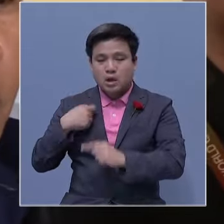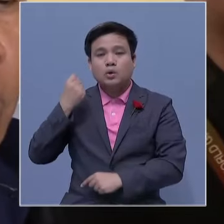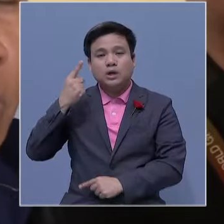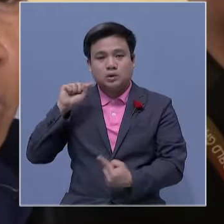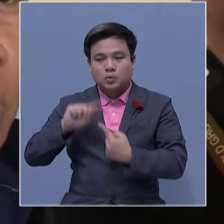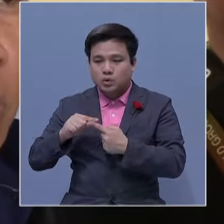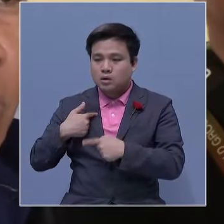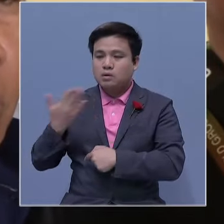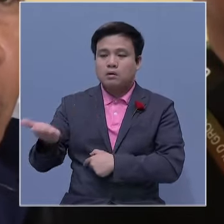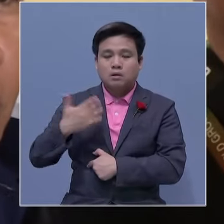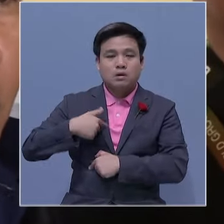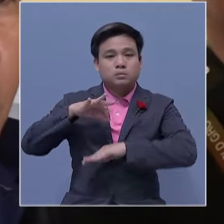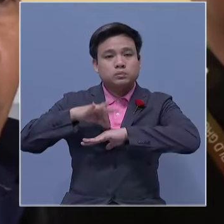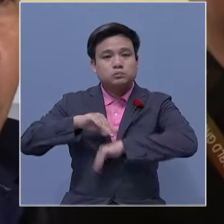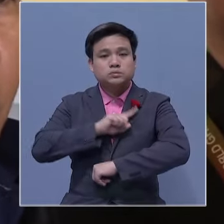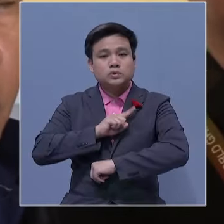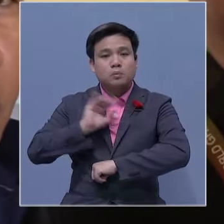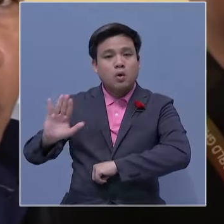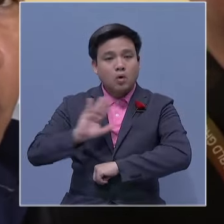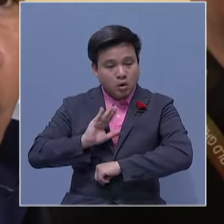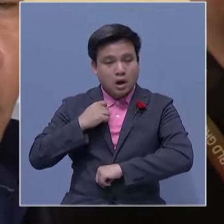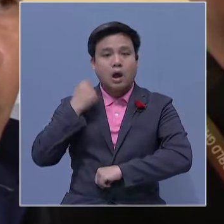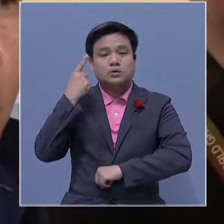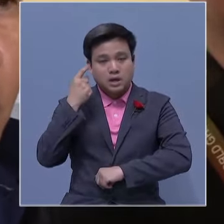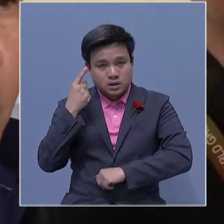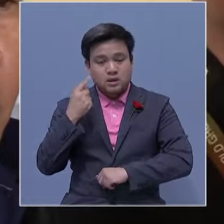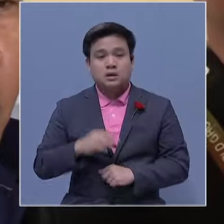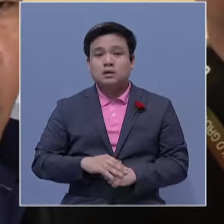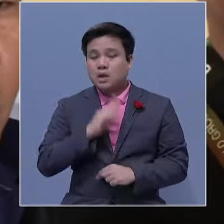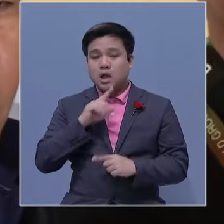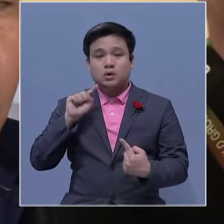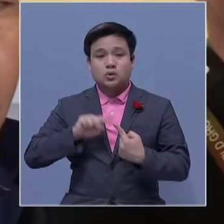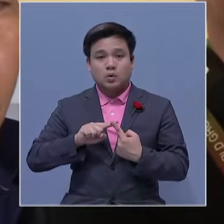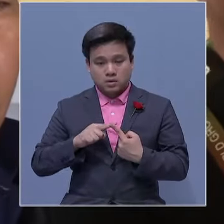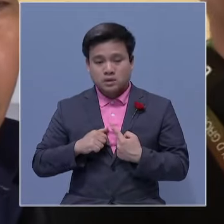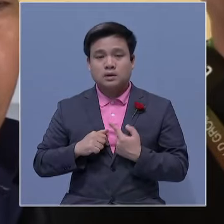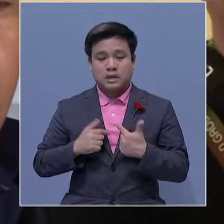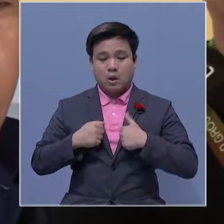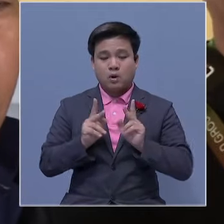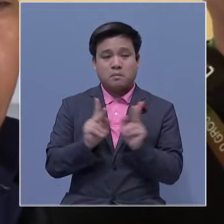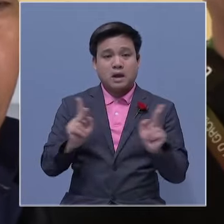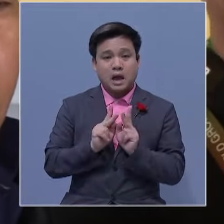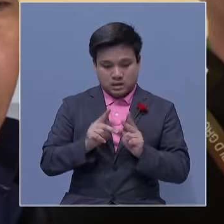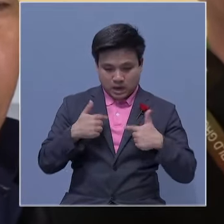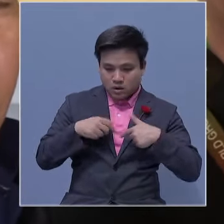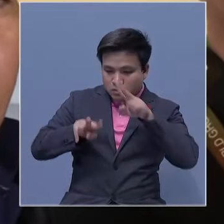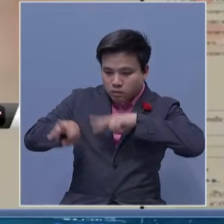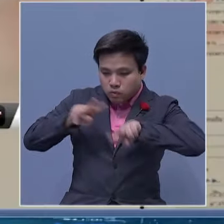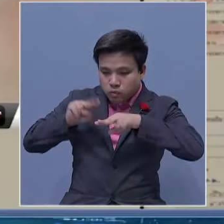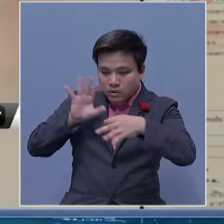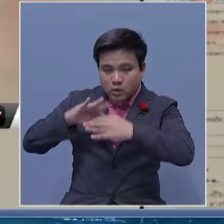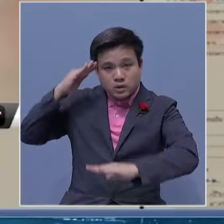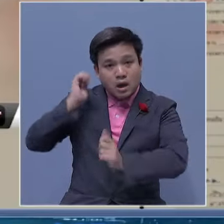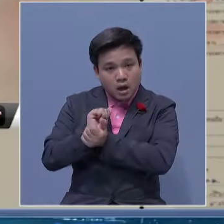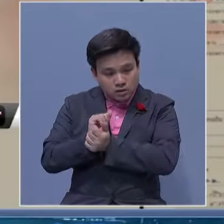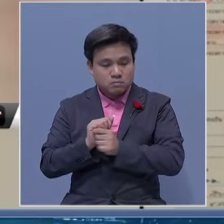ซึ่งกันและกันซึ่งในอำนาจนิติบัญญัติหรือทางทางด้านของกมททหารเนี่ยก็มีหน้าที่ในการตรวจสอบข้อเท็จจริงอยู่แล้วทาง